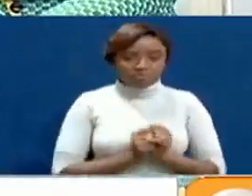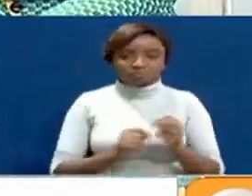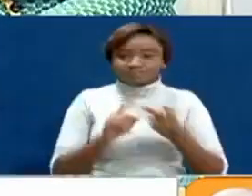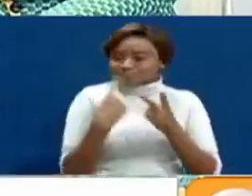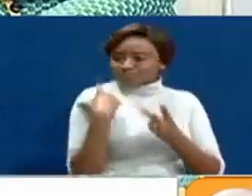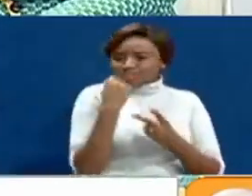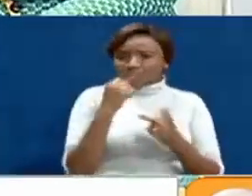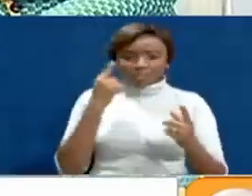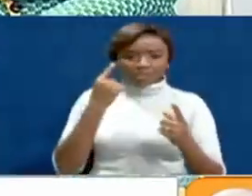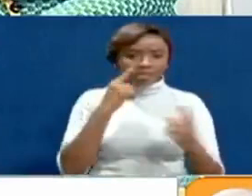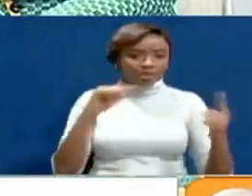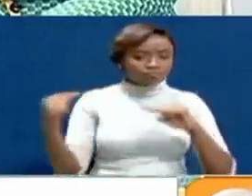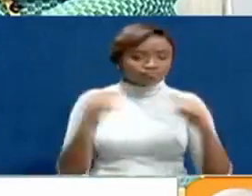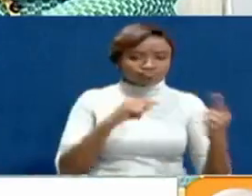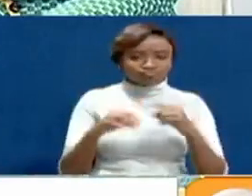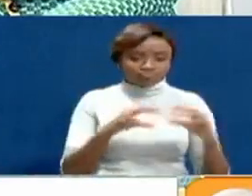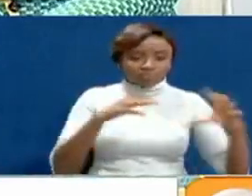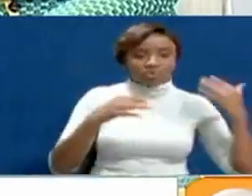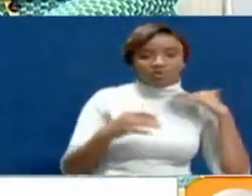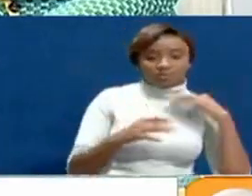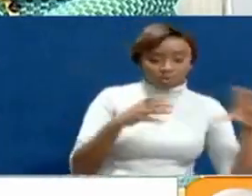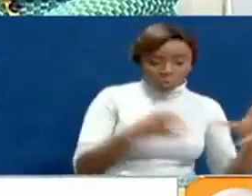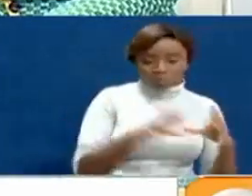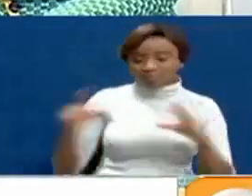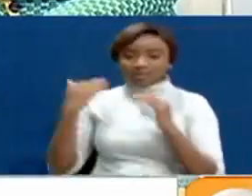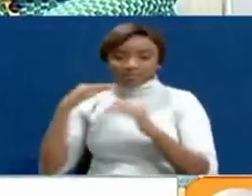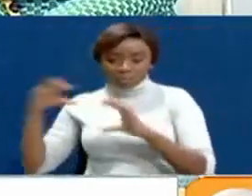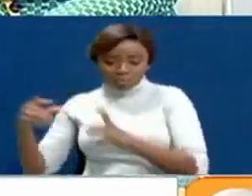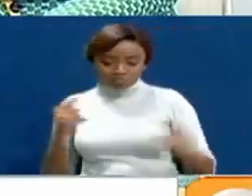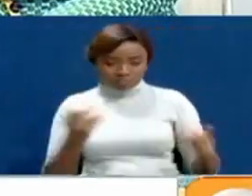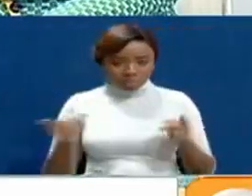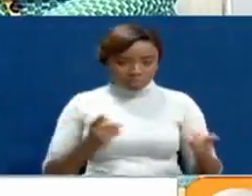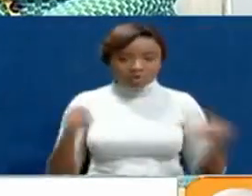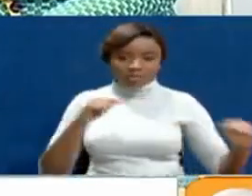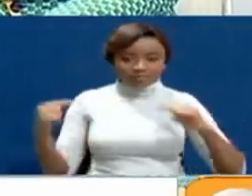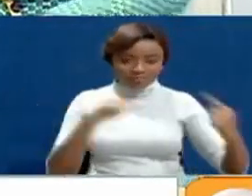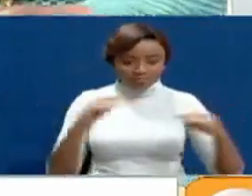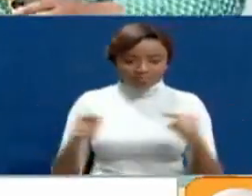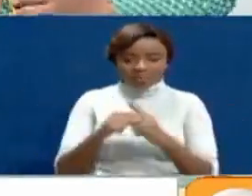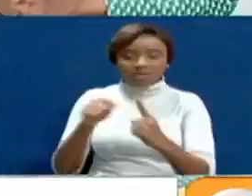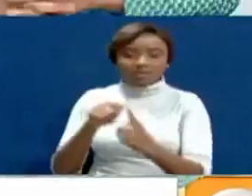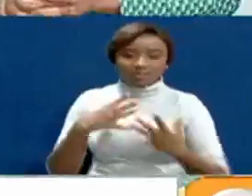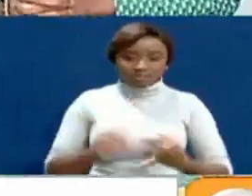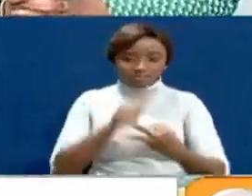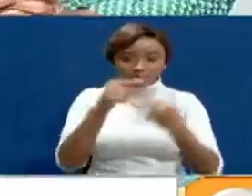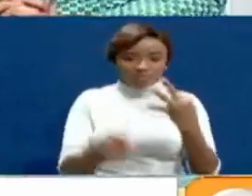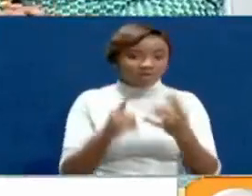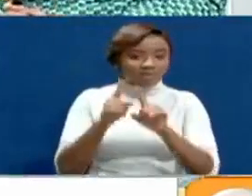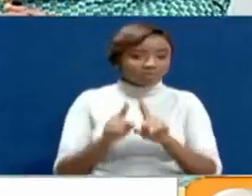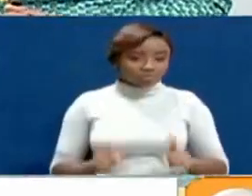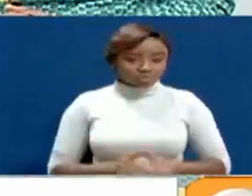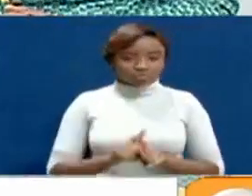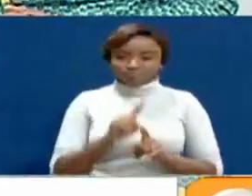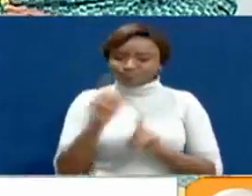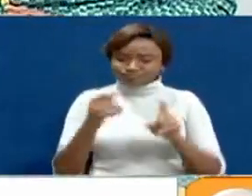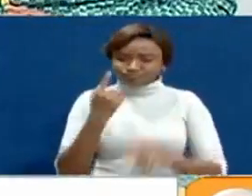za hivi punde ukisababisha vifo vya watu watatu. Na kama Mariana anavyoarifu, maswali hata hivyo yanaibuka kuhusiana